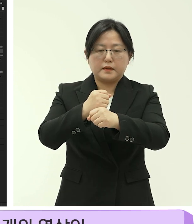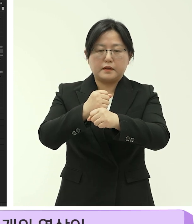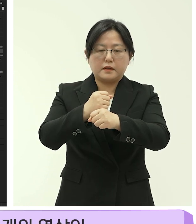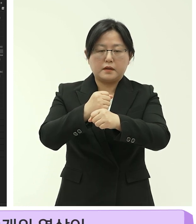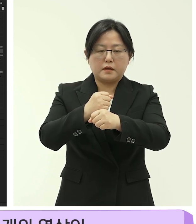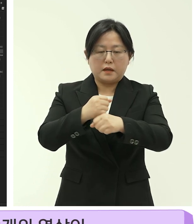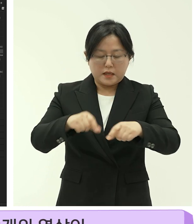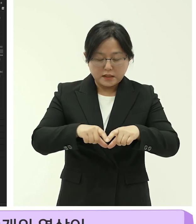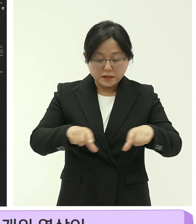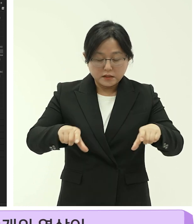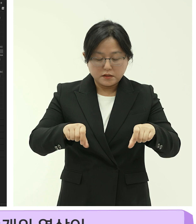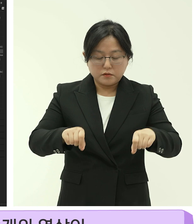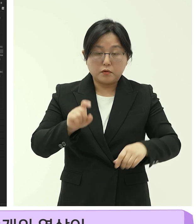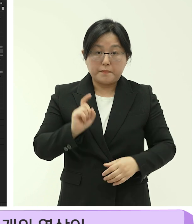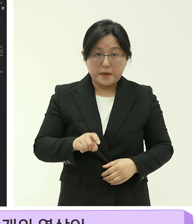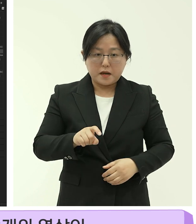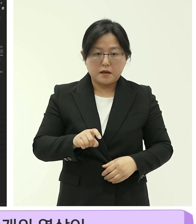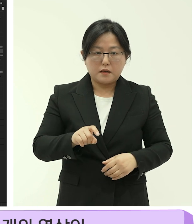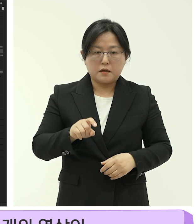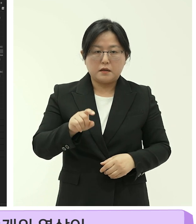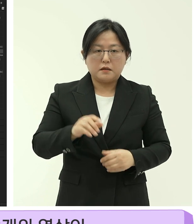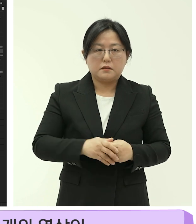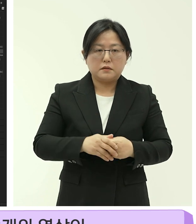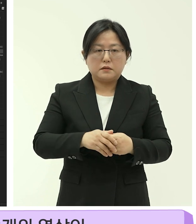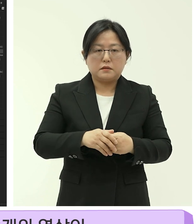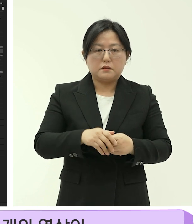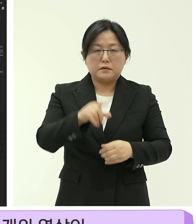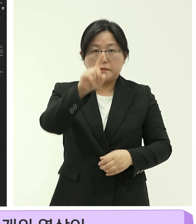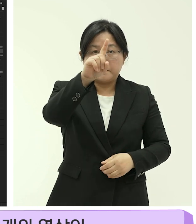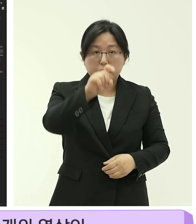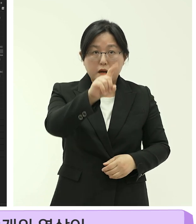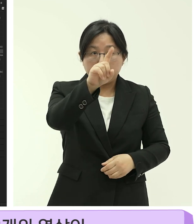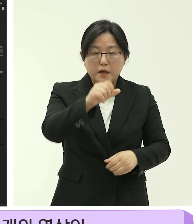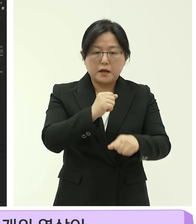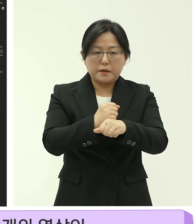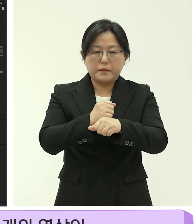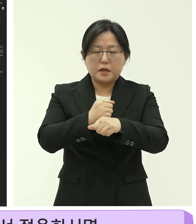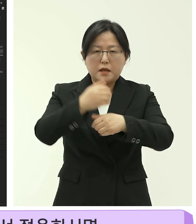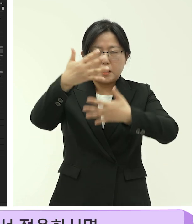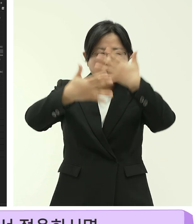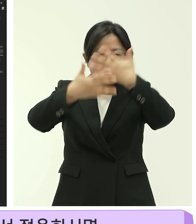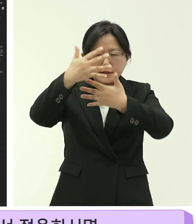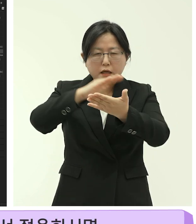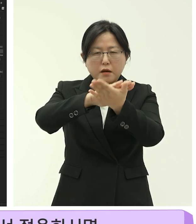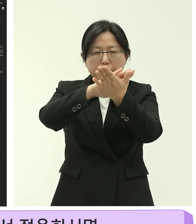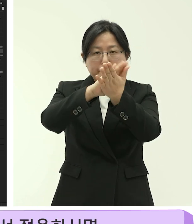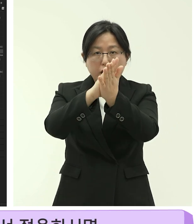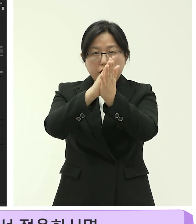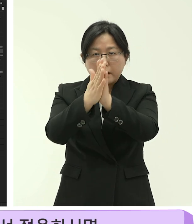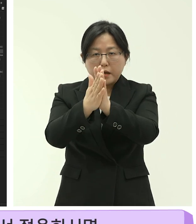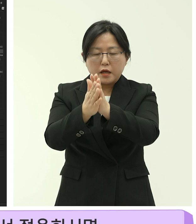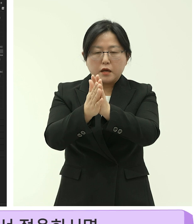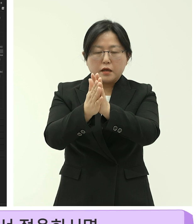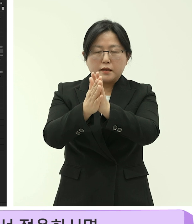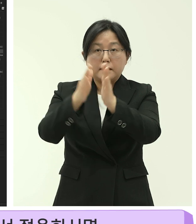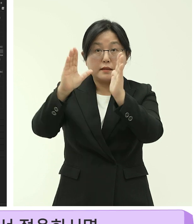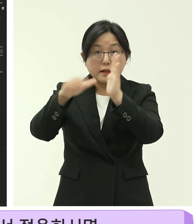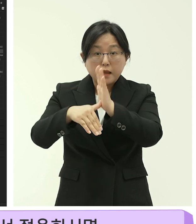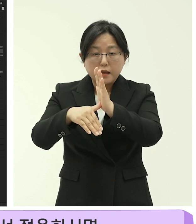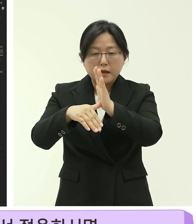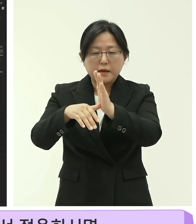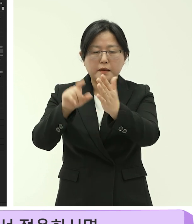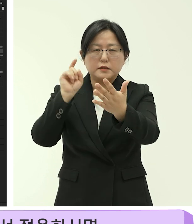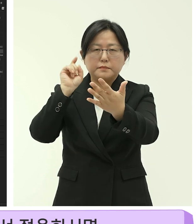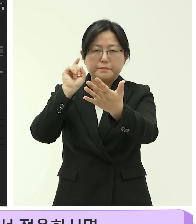또 스크롤 바로 마찬가지입니다. 내려가면서 두 개의 영상이 가장 알맞게 혼합되는 그 순간을